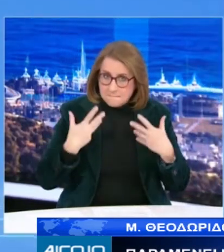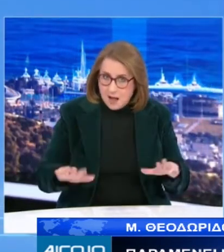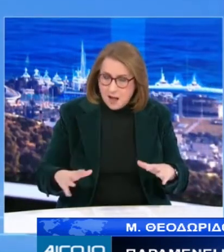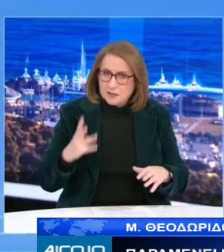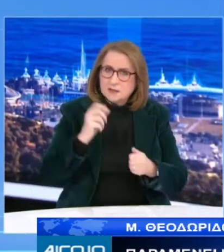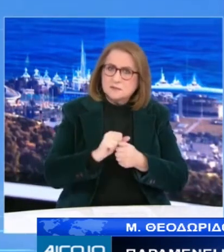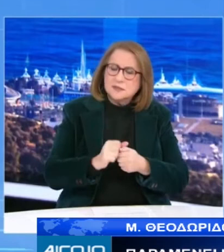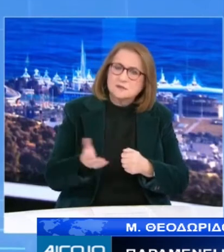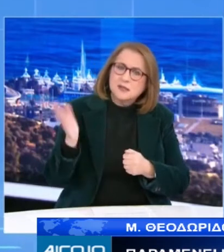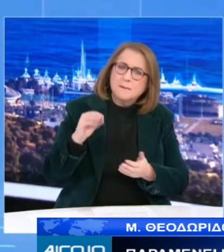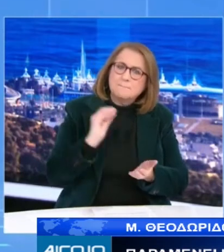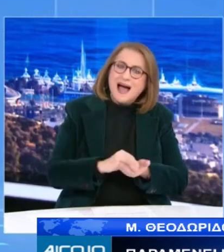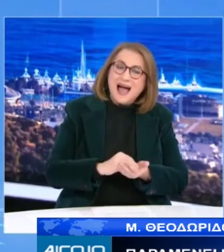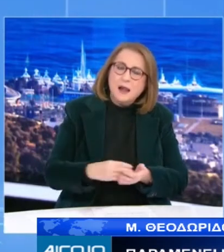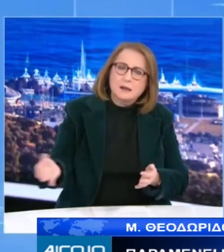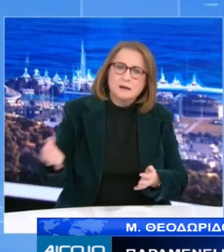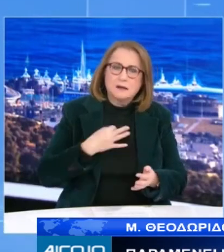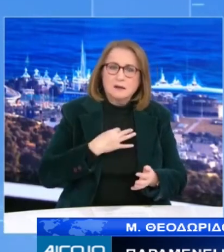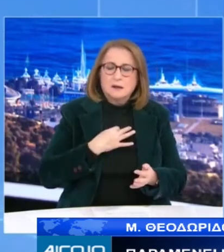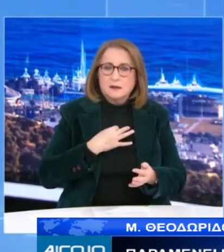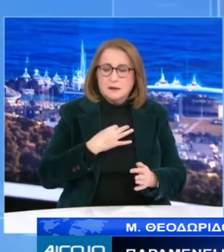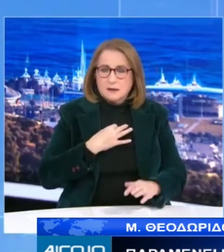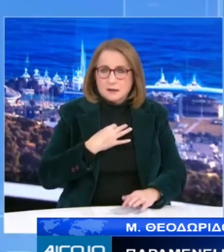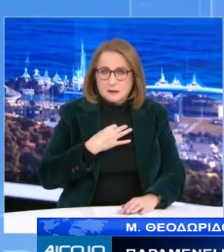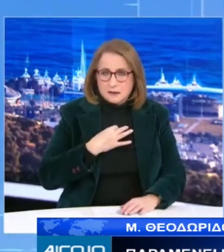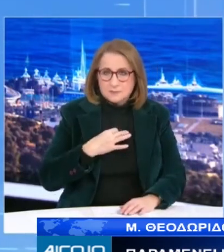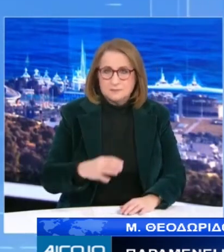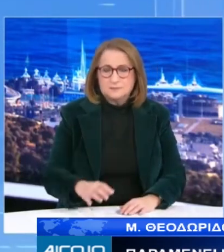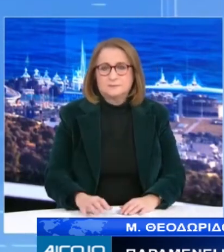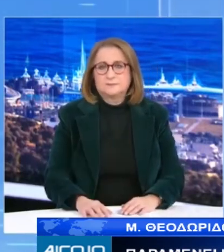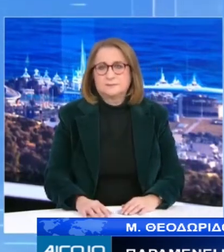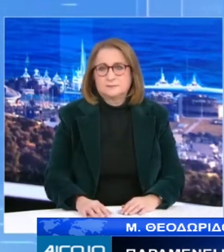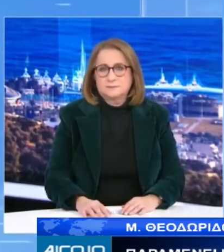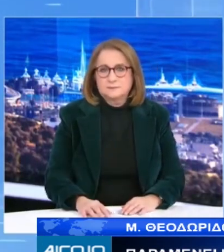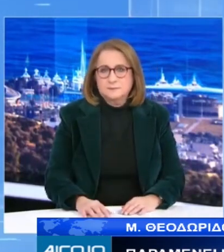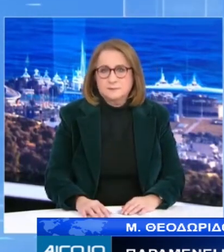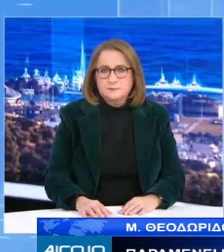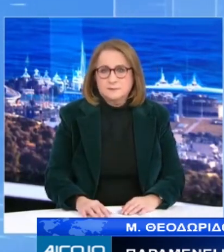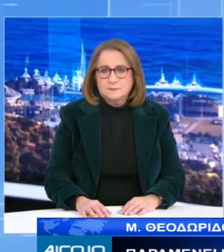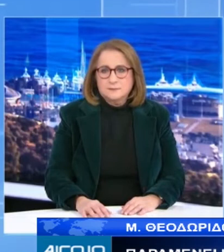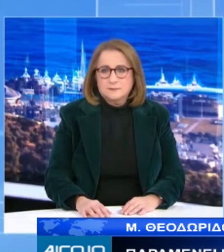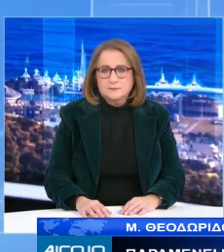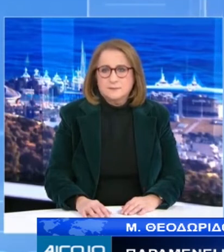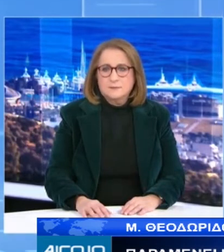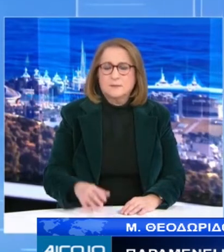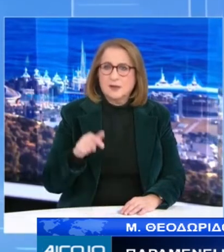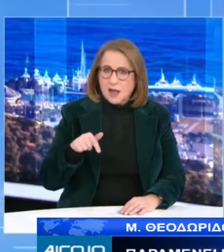λίμωξη. Αυτό για διαχωρισμό από την χρονίζουσα λίμωξη ή την